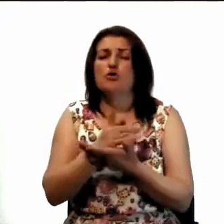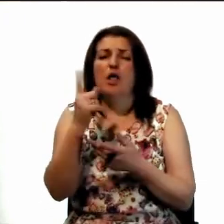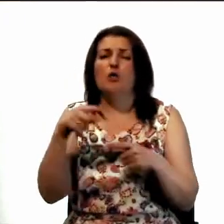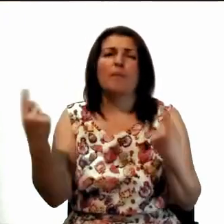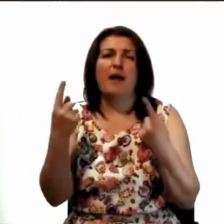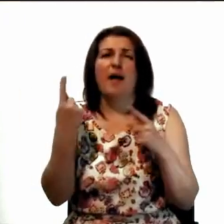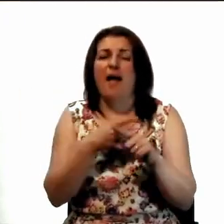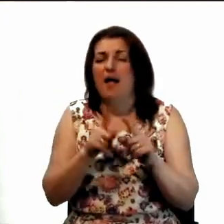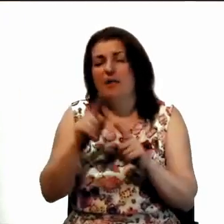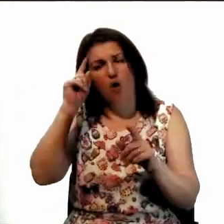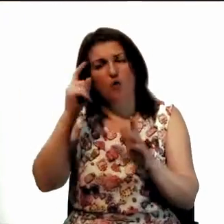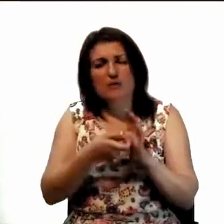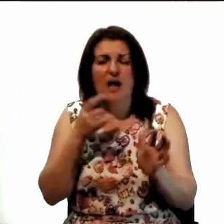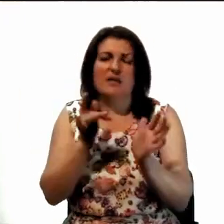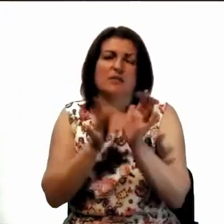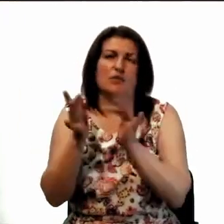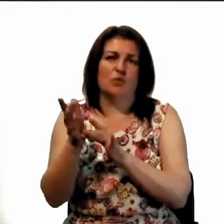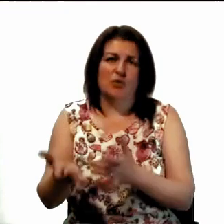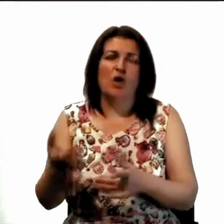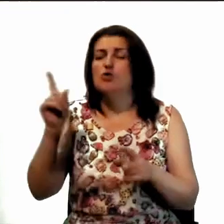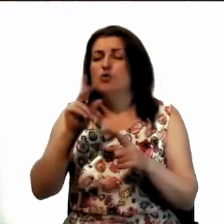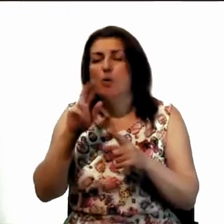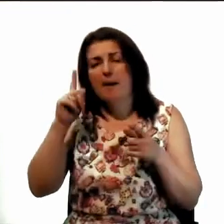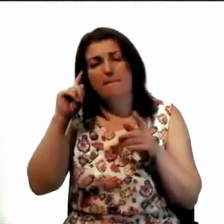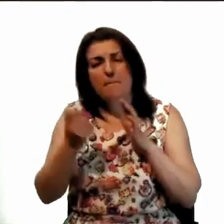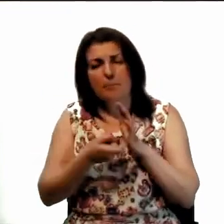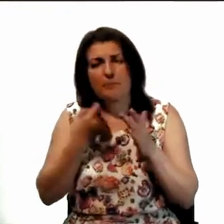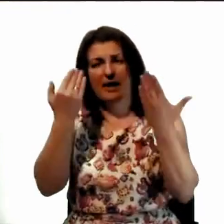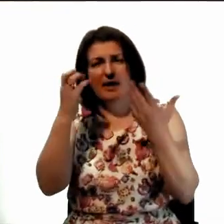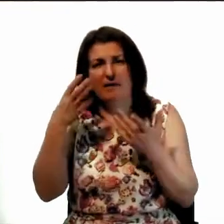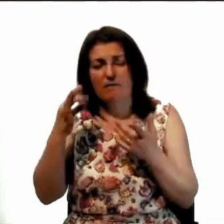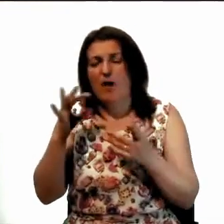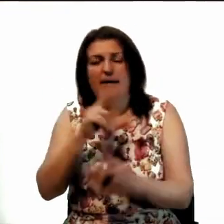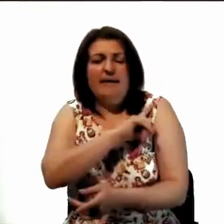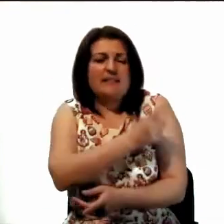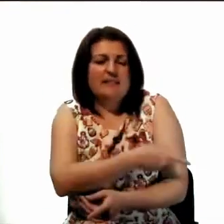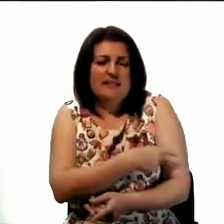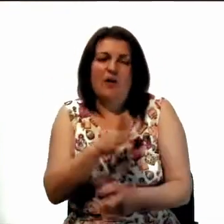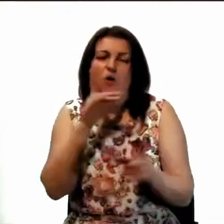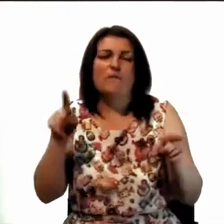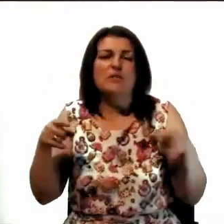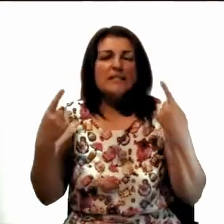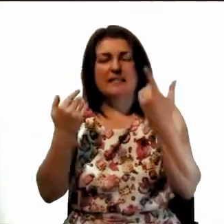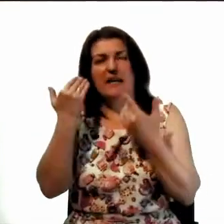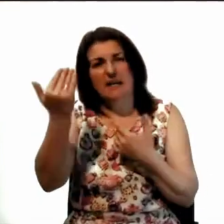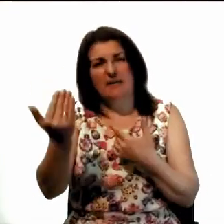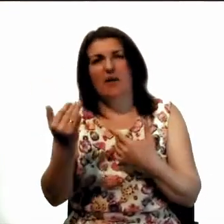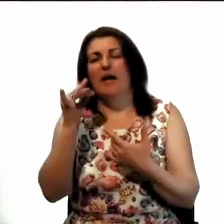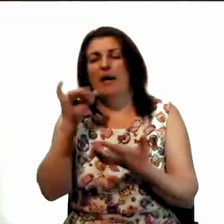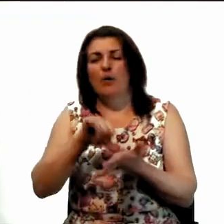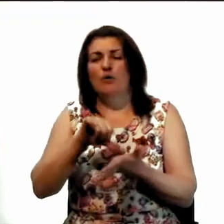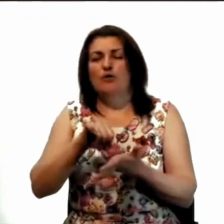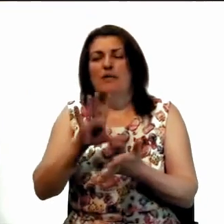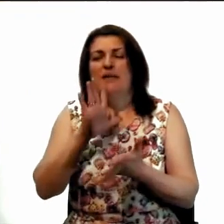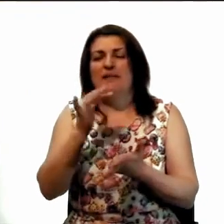один – это познать Христа, чтобы познать Его и силу воскресения Его и участие